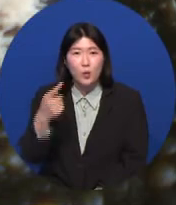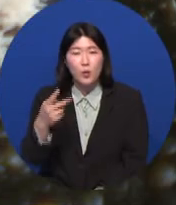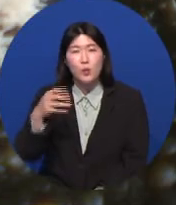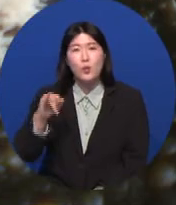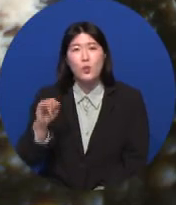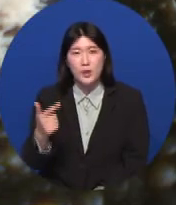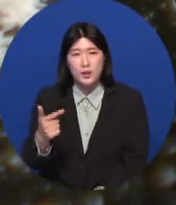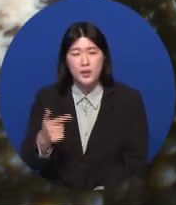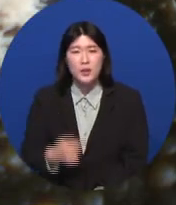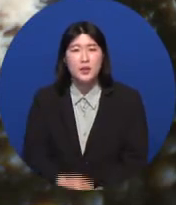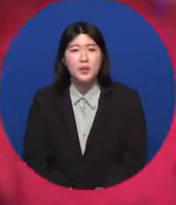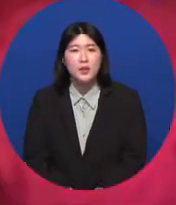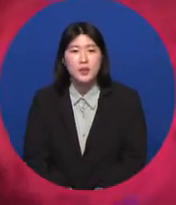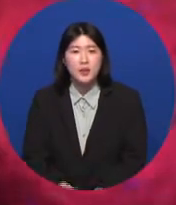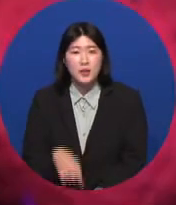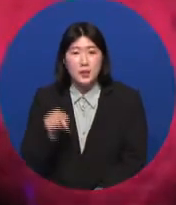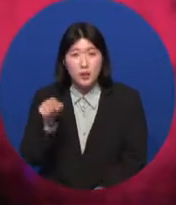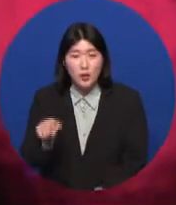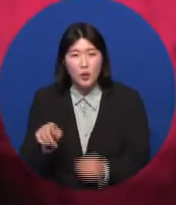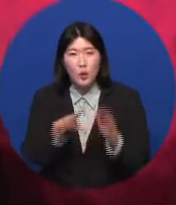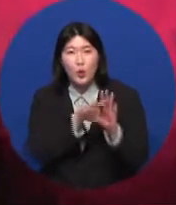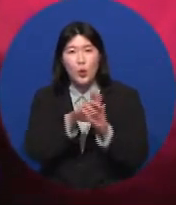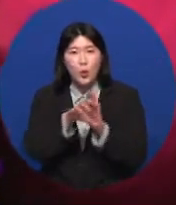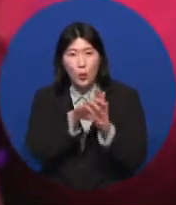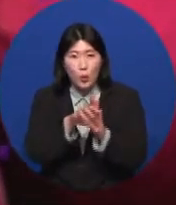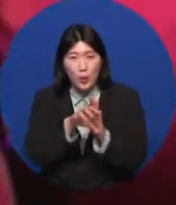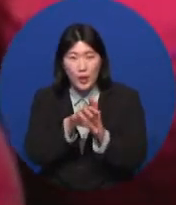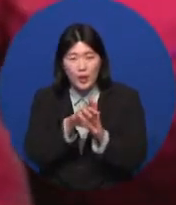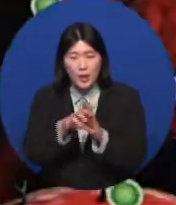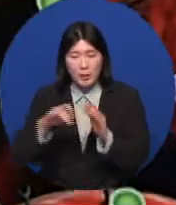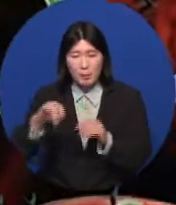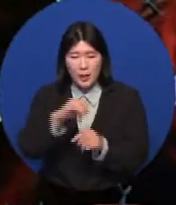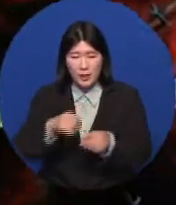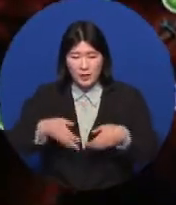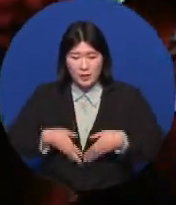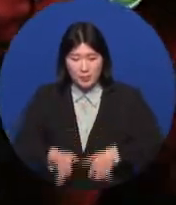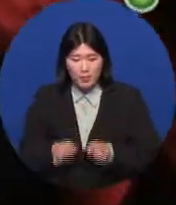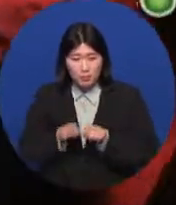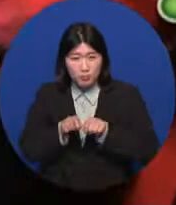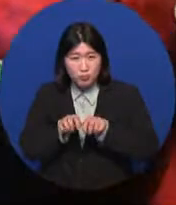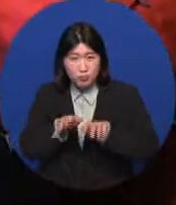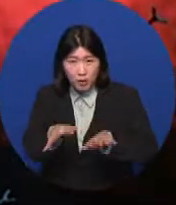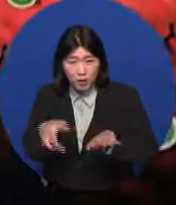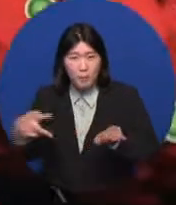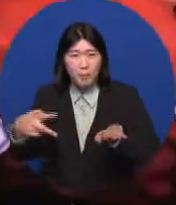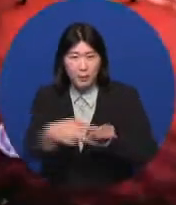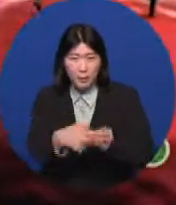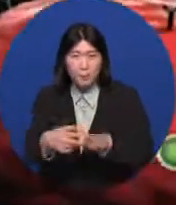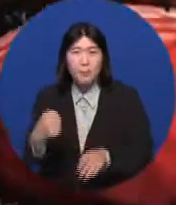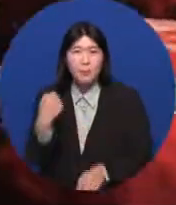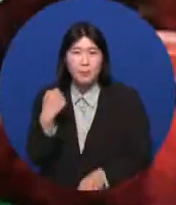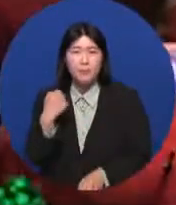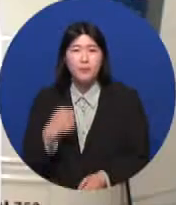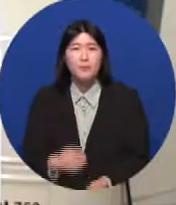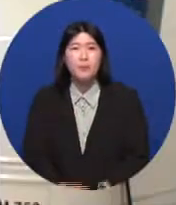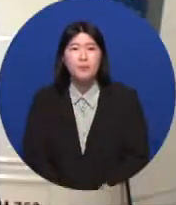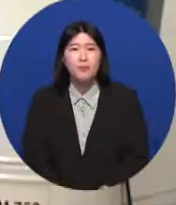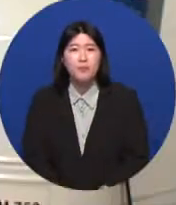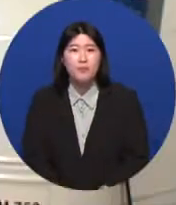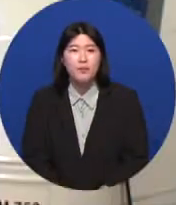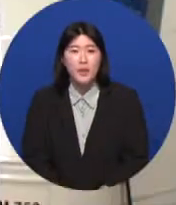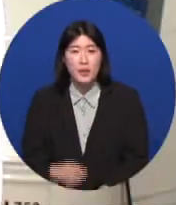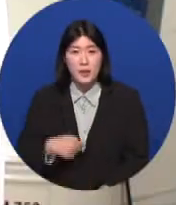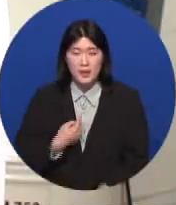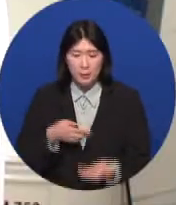일입니다 홀은 아이고 바이러스가 유전체의 복제해 빠르게 증식하는 걸 원천 차단합니다 자가